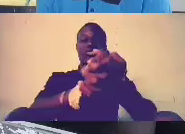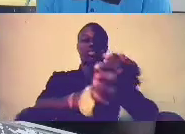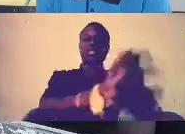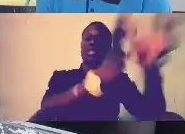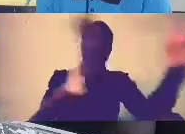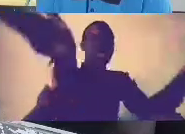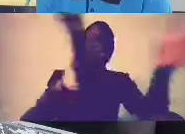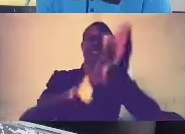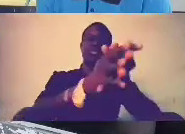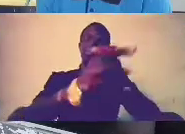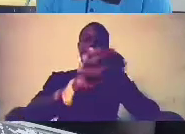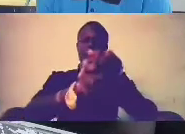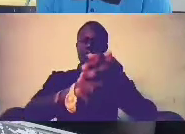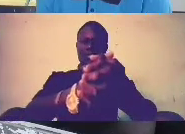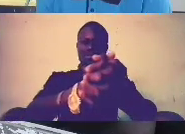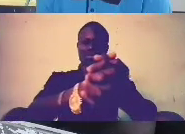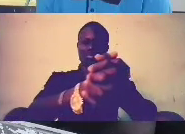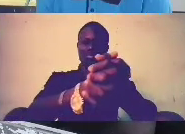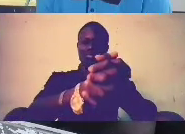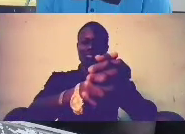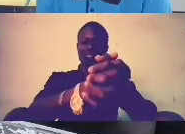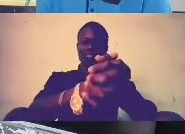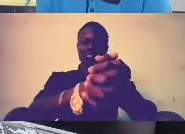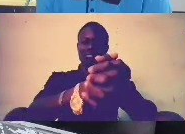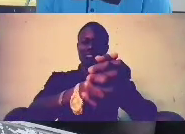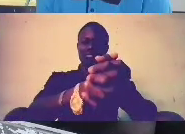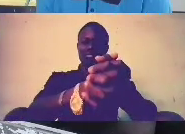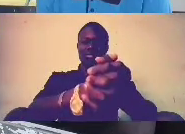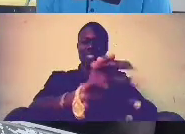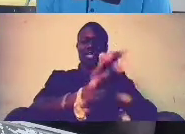une maison, 200 salons.